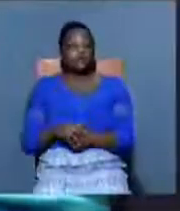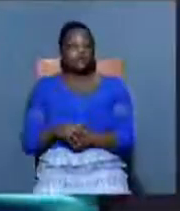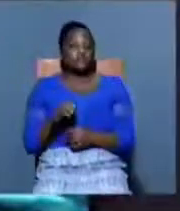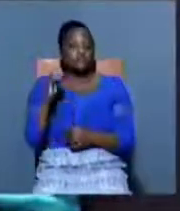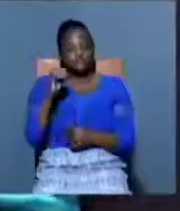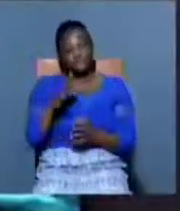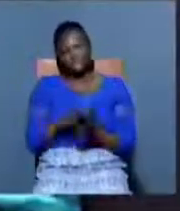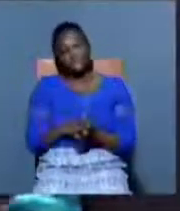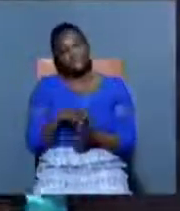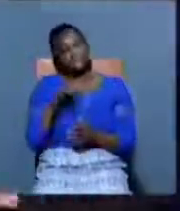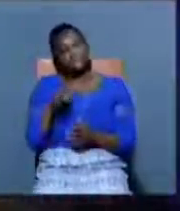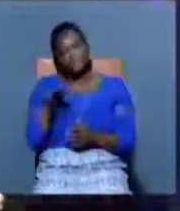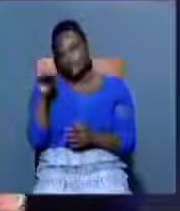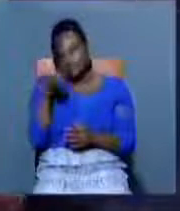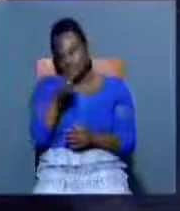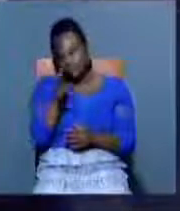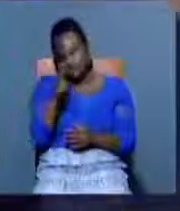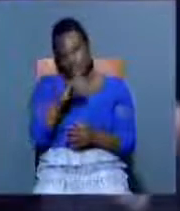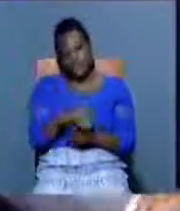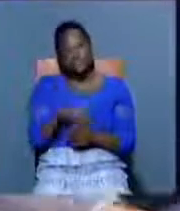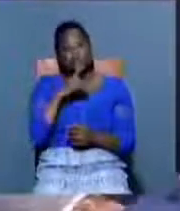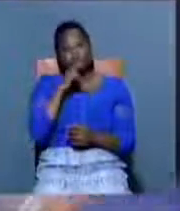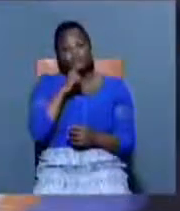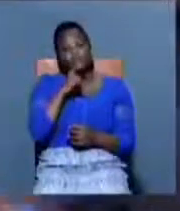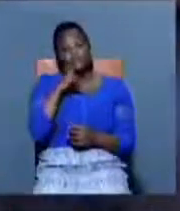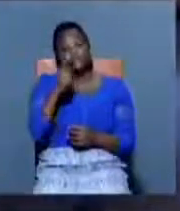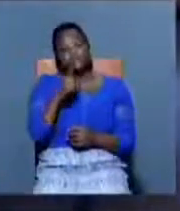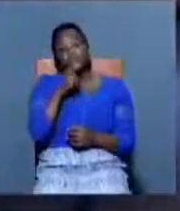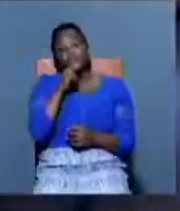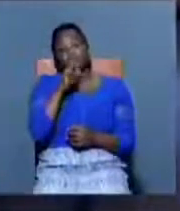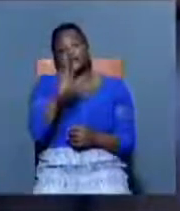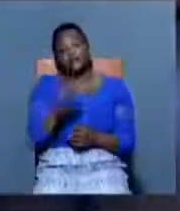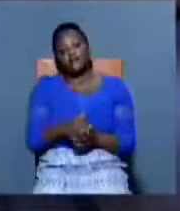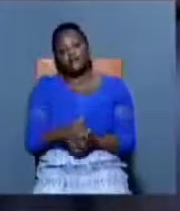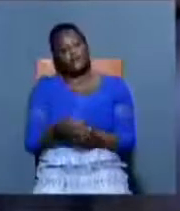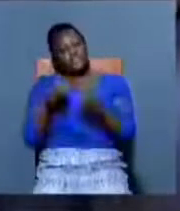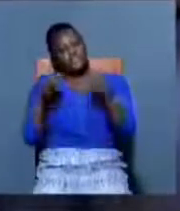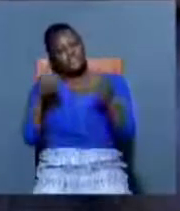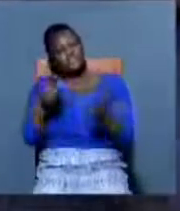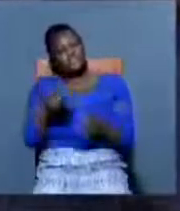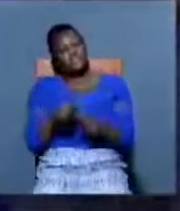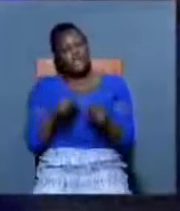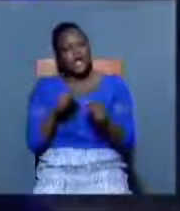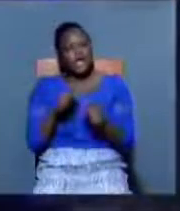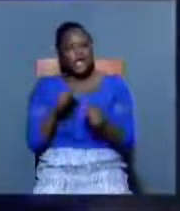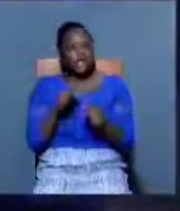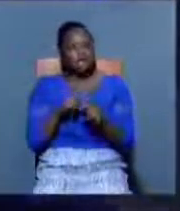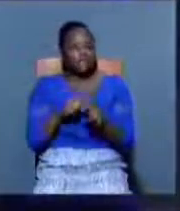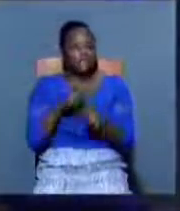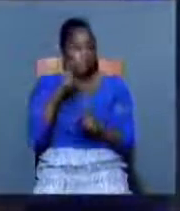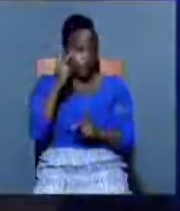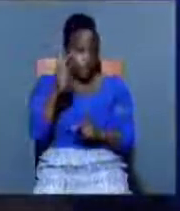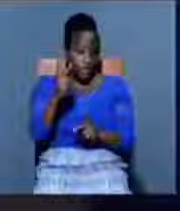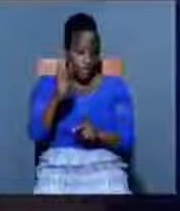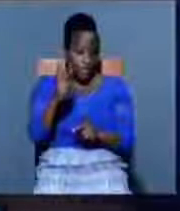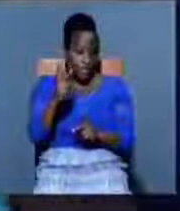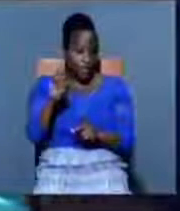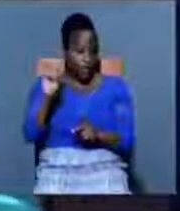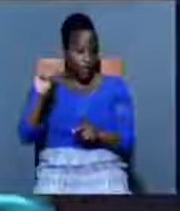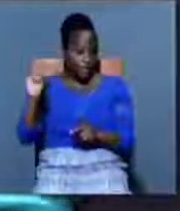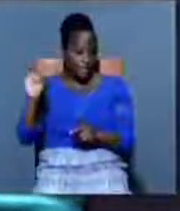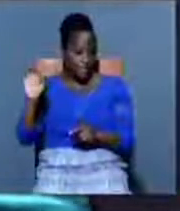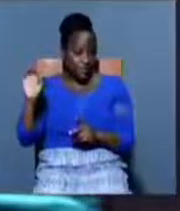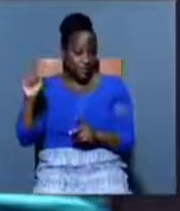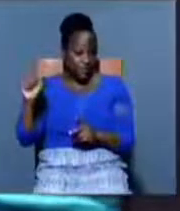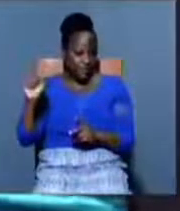anamtaja mwanamke, lakini mwanamke anamtaja nyoka. Hii sentensi ina maneno mawili kwenye kitabu cha Waefeso, pale ambapo